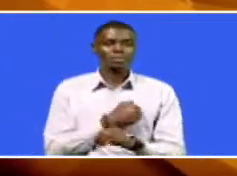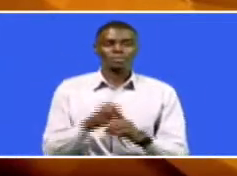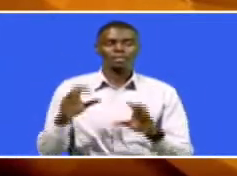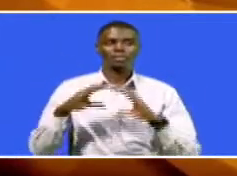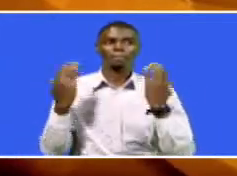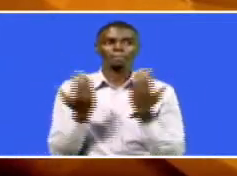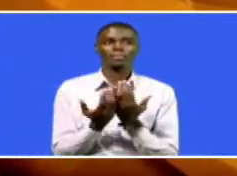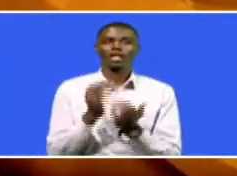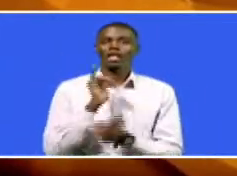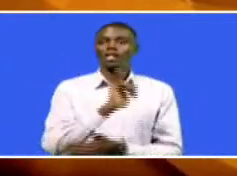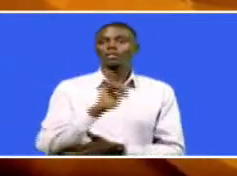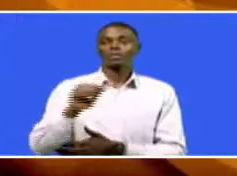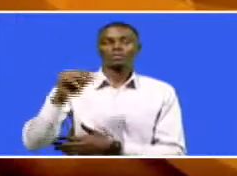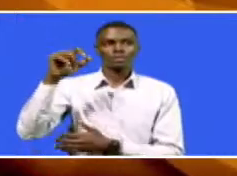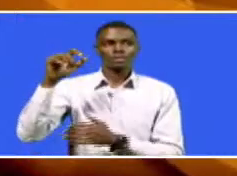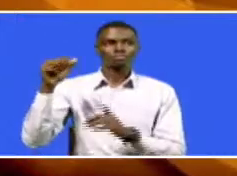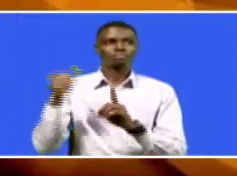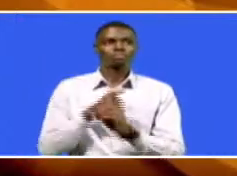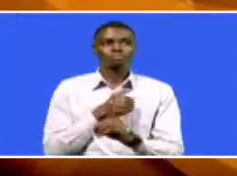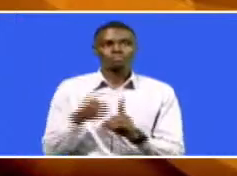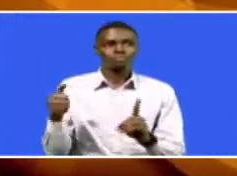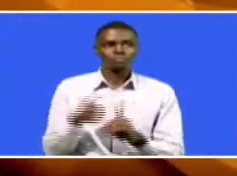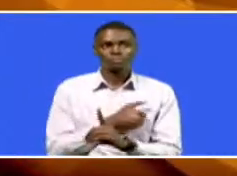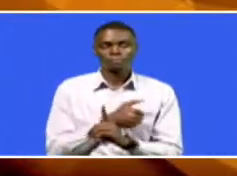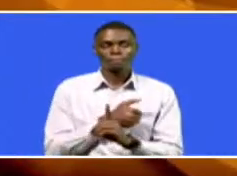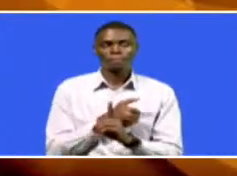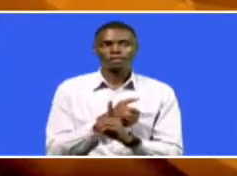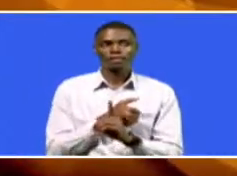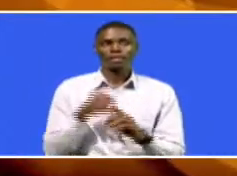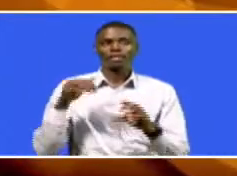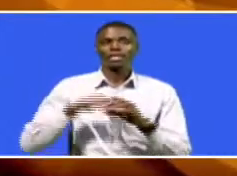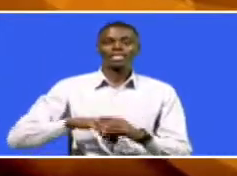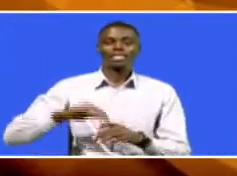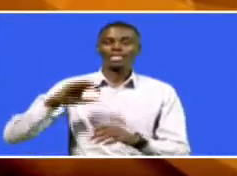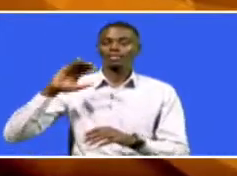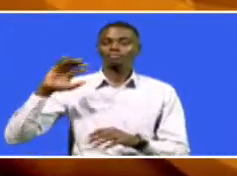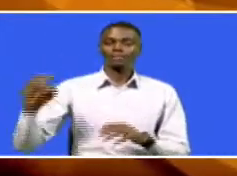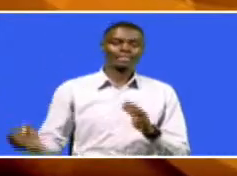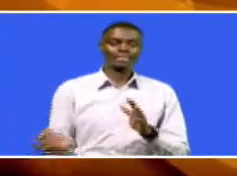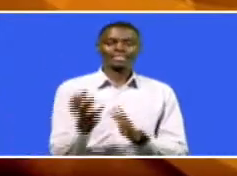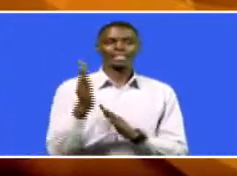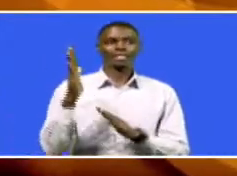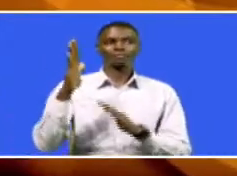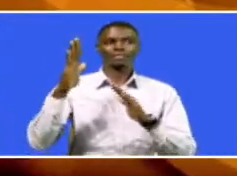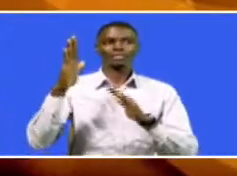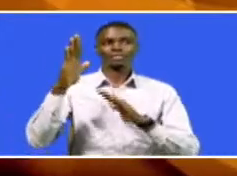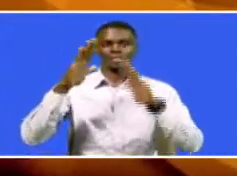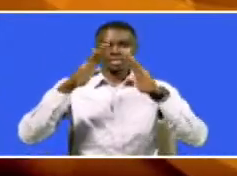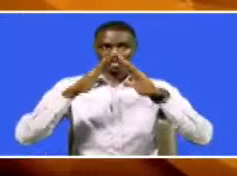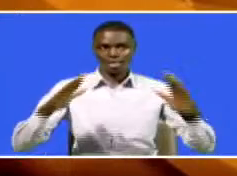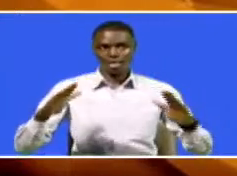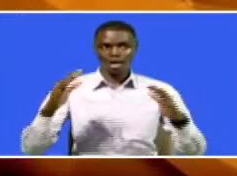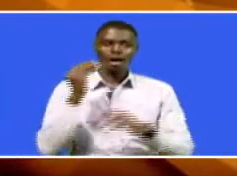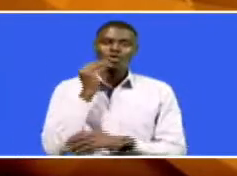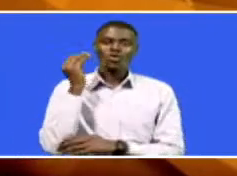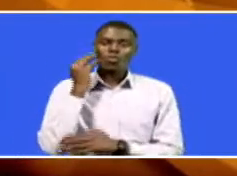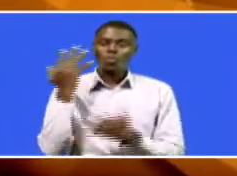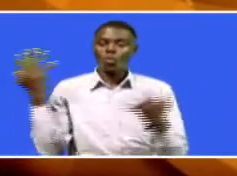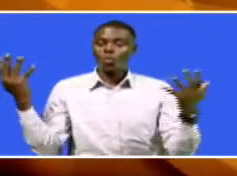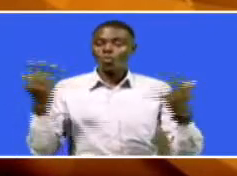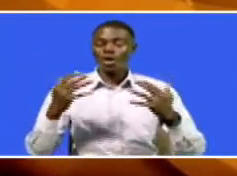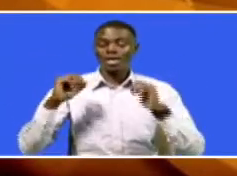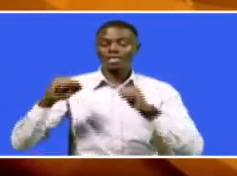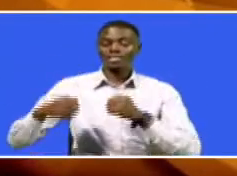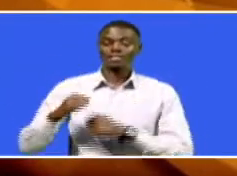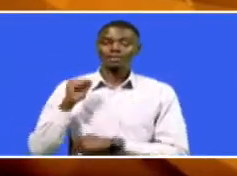dhuluma hizo zimekithiri mno katika mitaa ya mabanda. Dhuluma hizo zikifanyika majumbani, mahali panapofaa kuwa salama